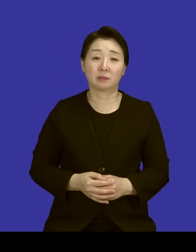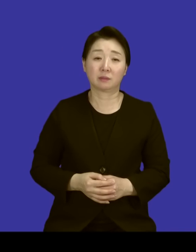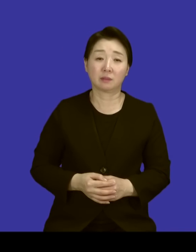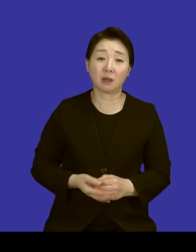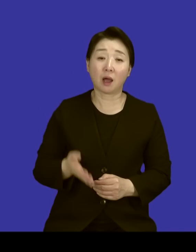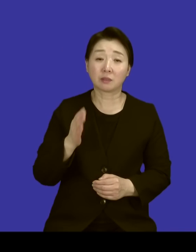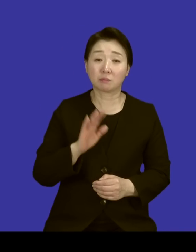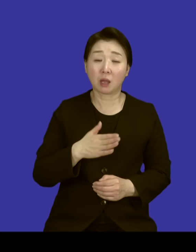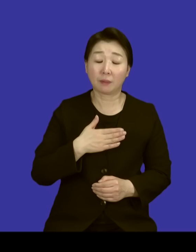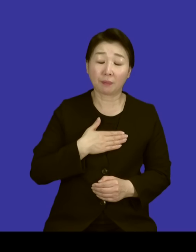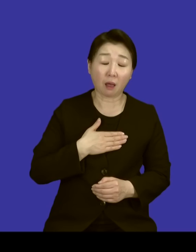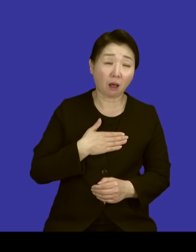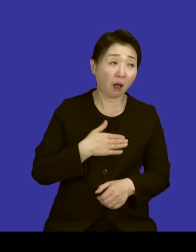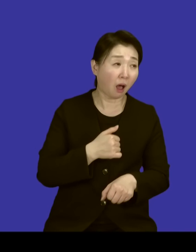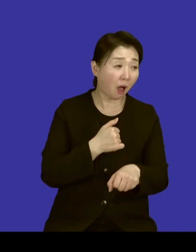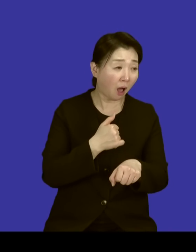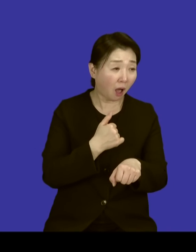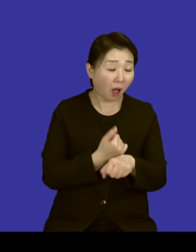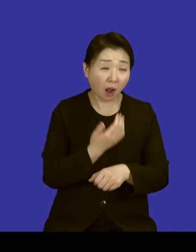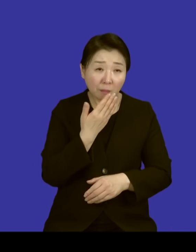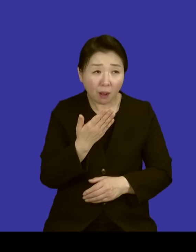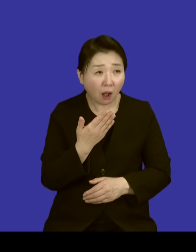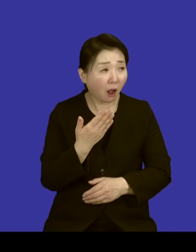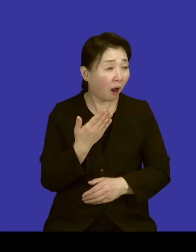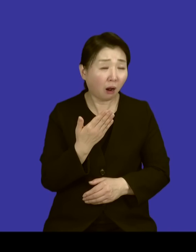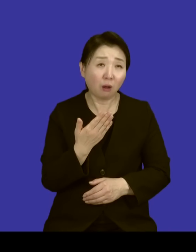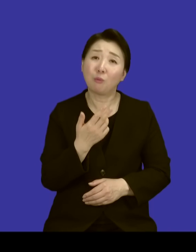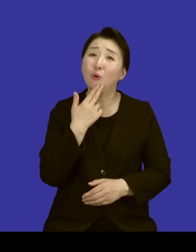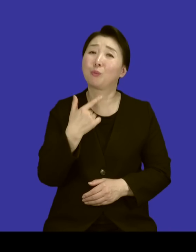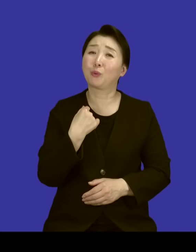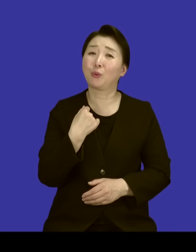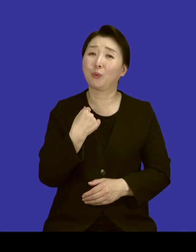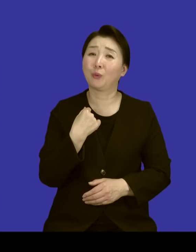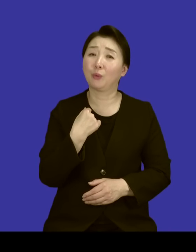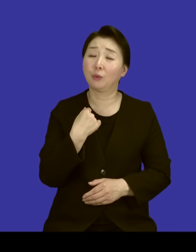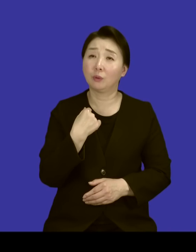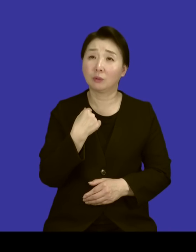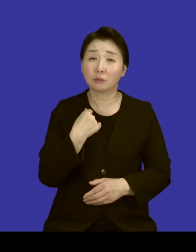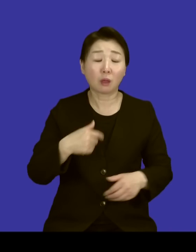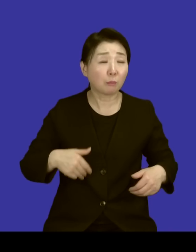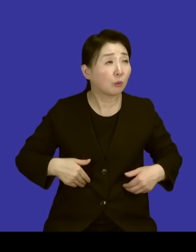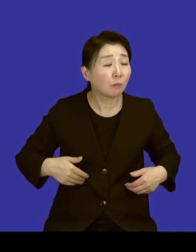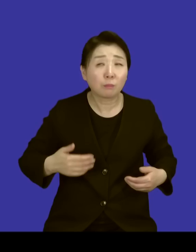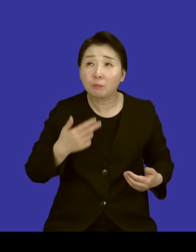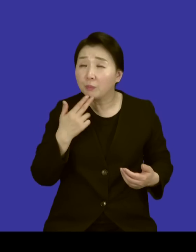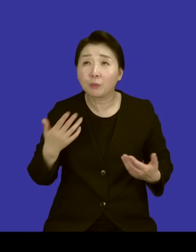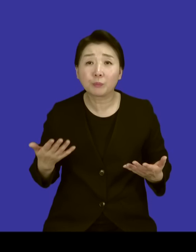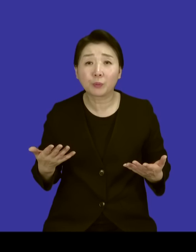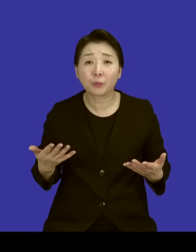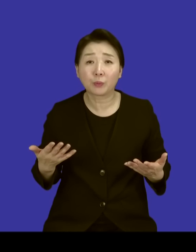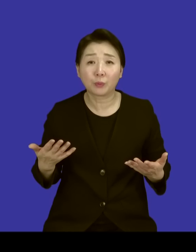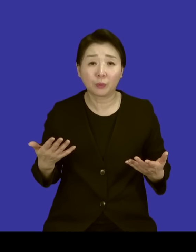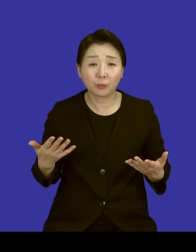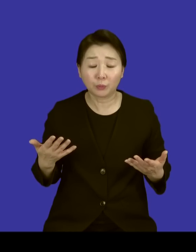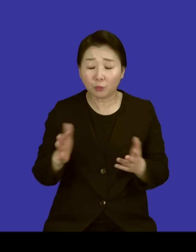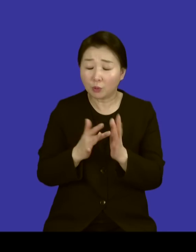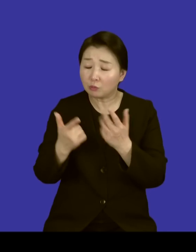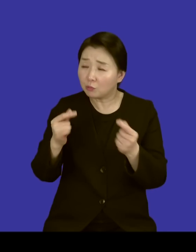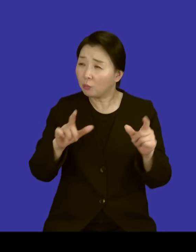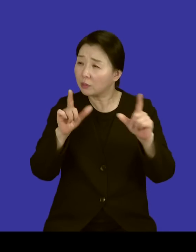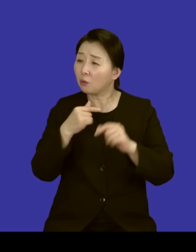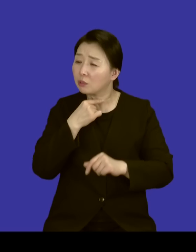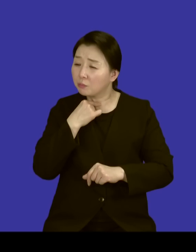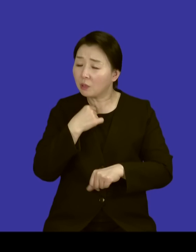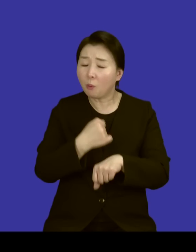막상 제가 할 줄 아는 게 없더라고요. 그렇죠, 그렇죠. 그리고 제가 필요한 것도 별로 없고 예. 그렇게 살긴 살아야겠는데 뭘